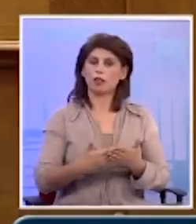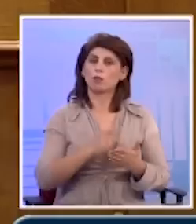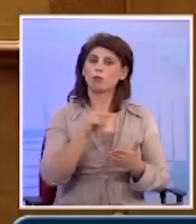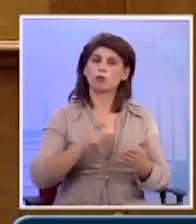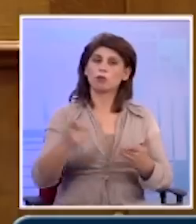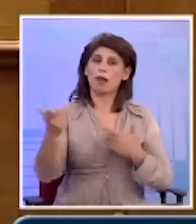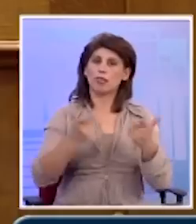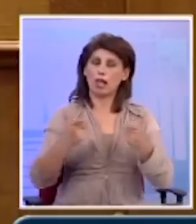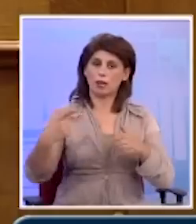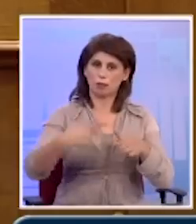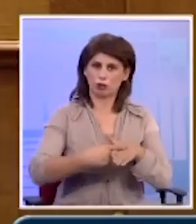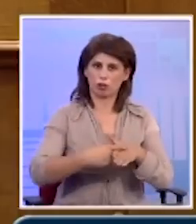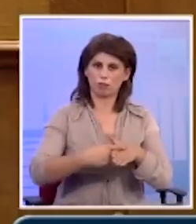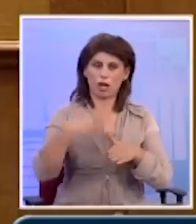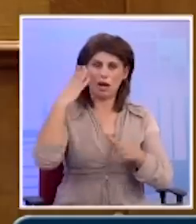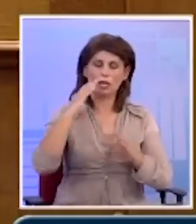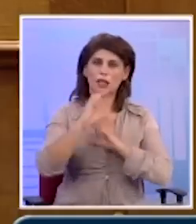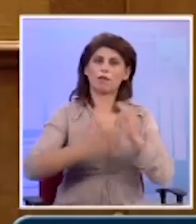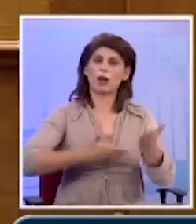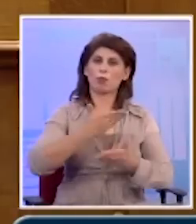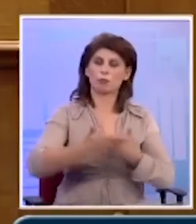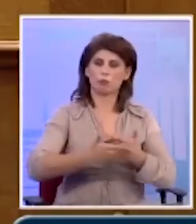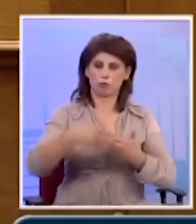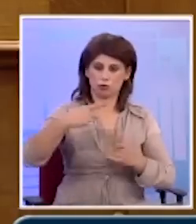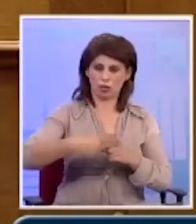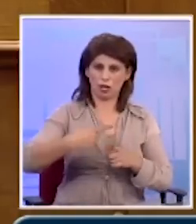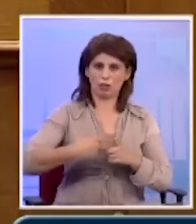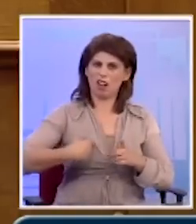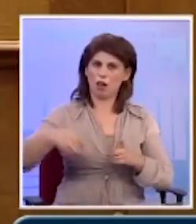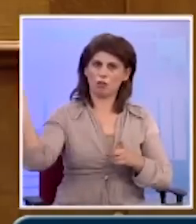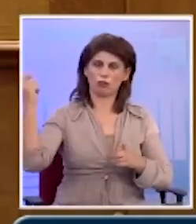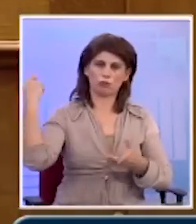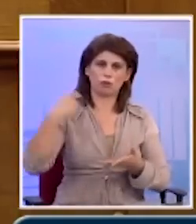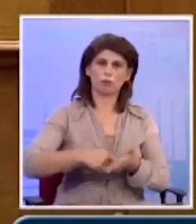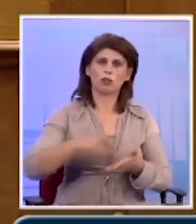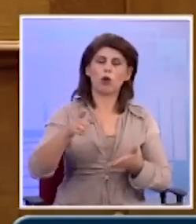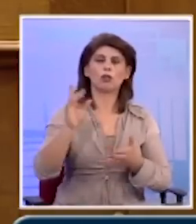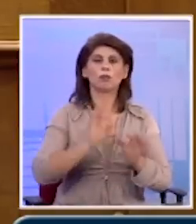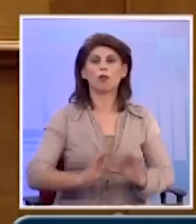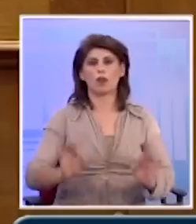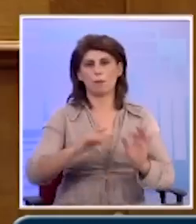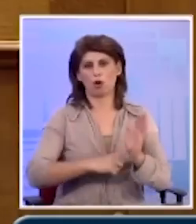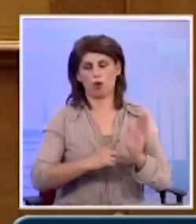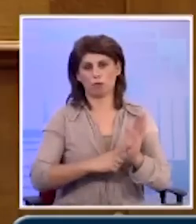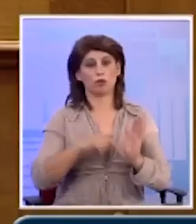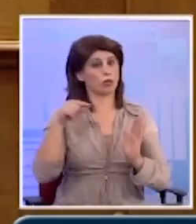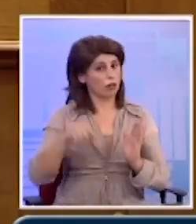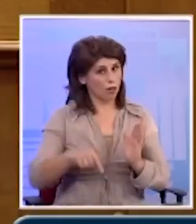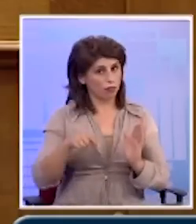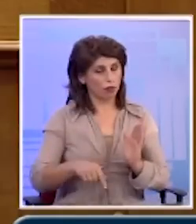δάνεια από τράπεζες που έχει ανακεφαλαιοποιήσει ο ελληνικός λαός να αρνούνται να καταβάλουν όσα προβλέπει ο νόμος. Και